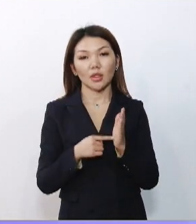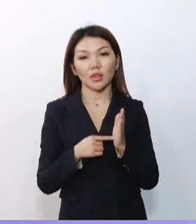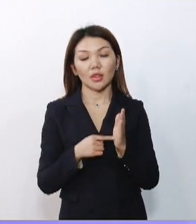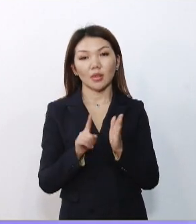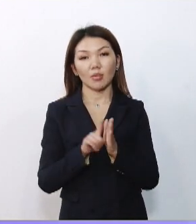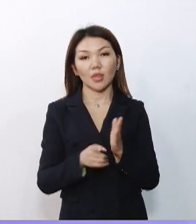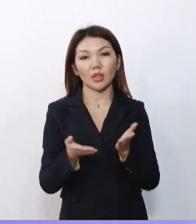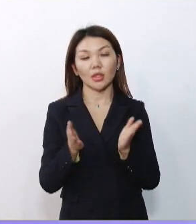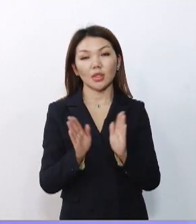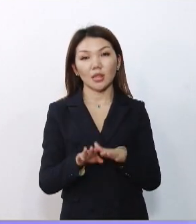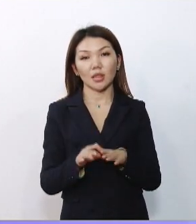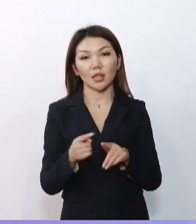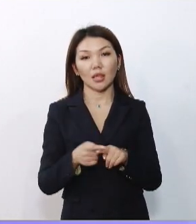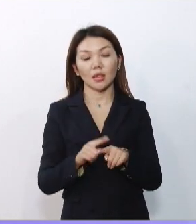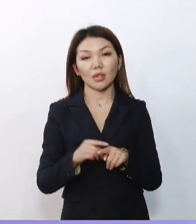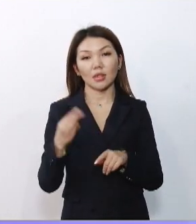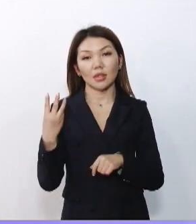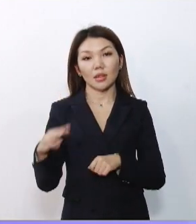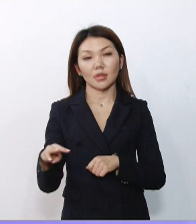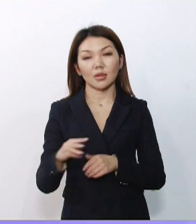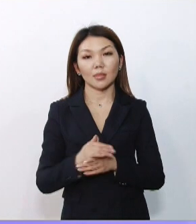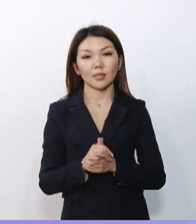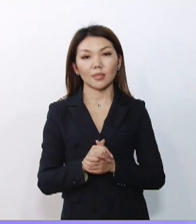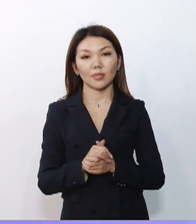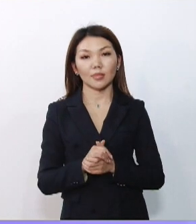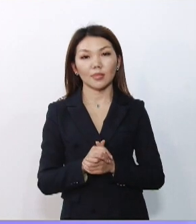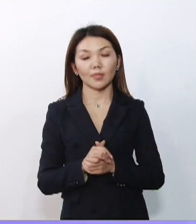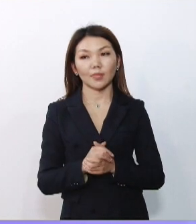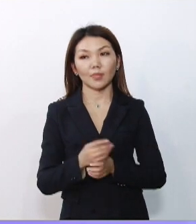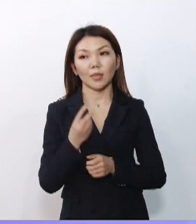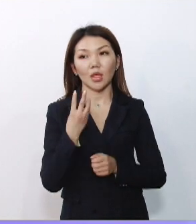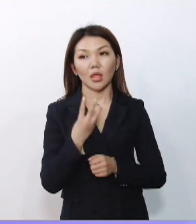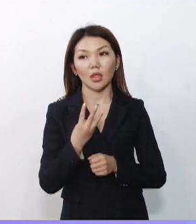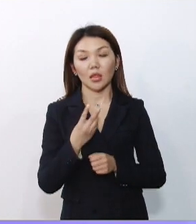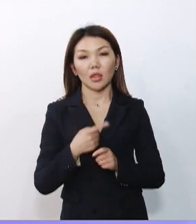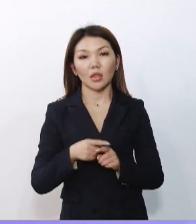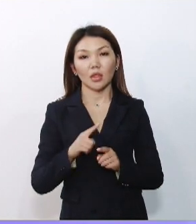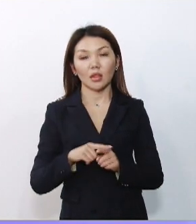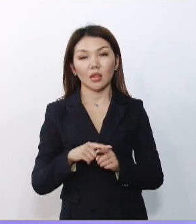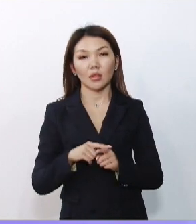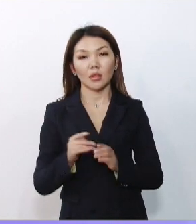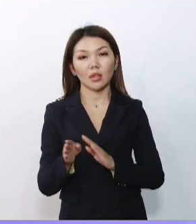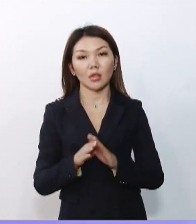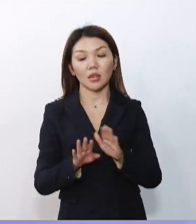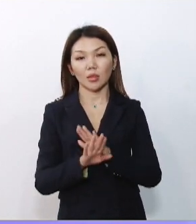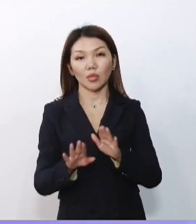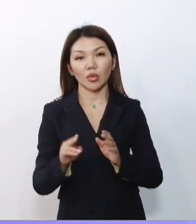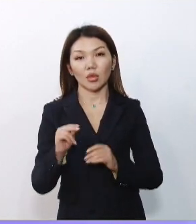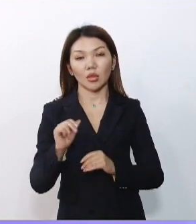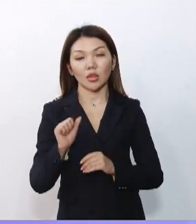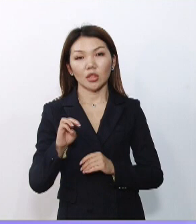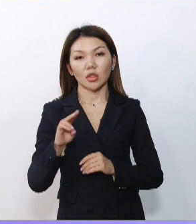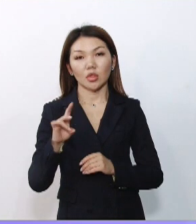остатка, это 30. 3 – это значение неполного частного.